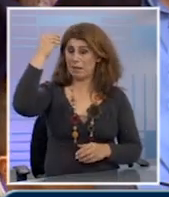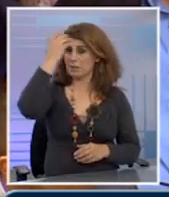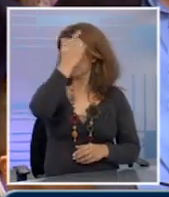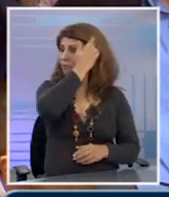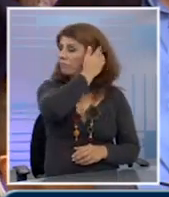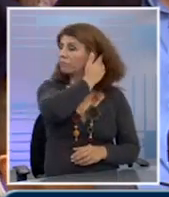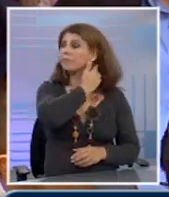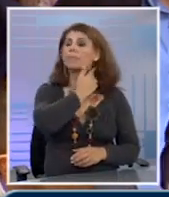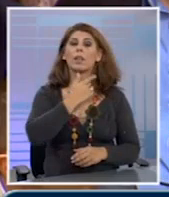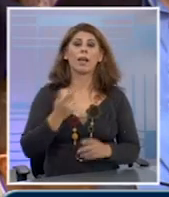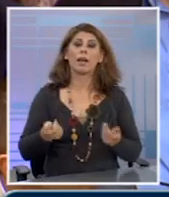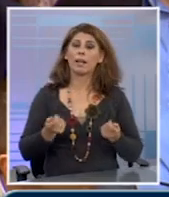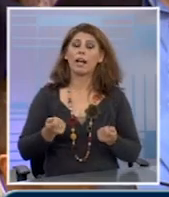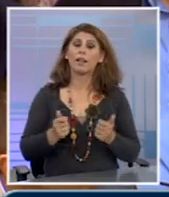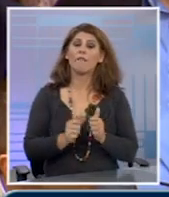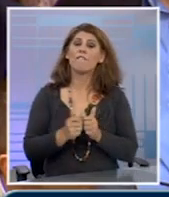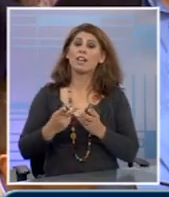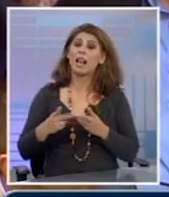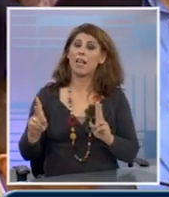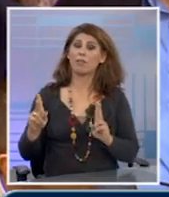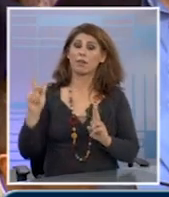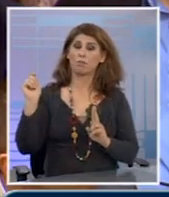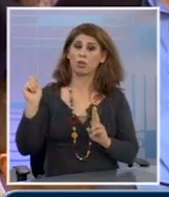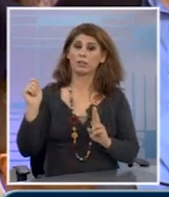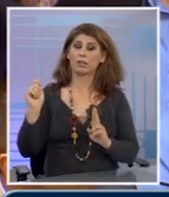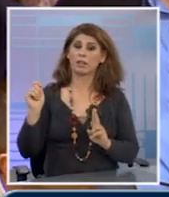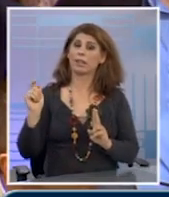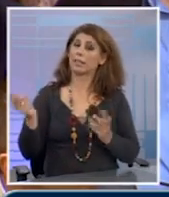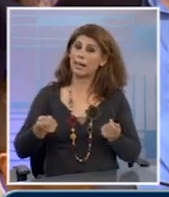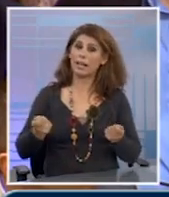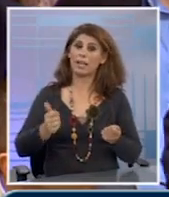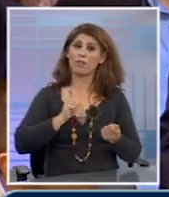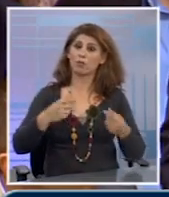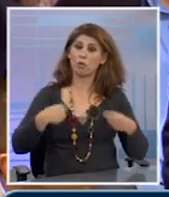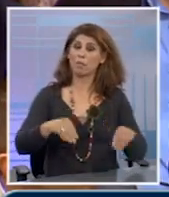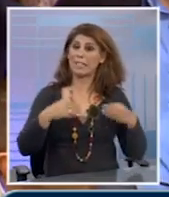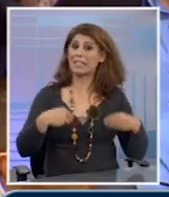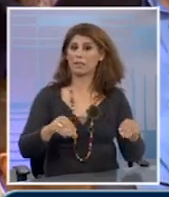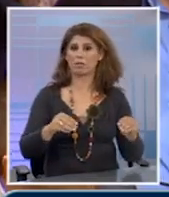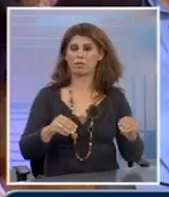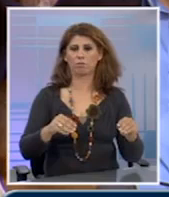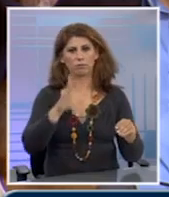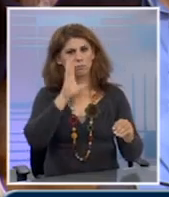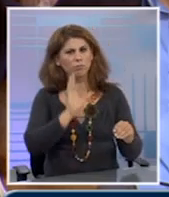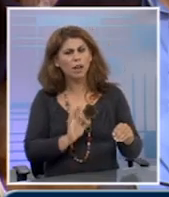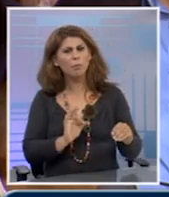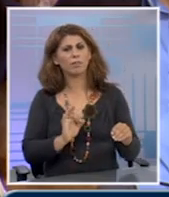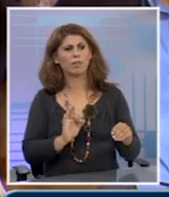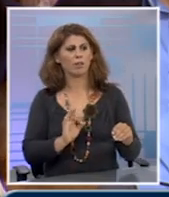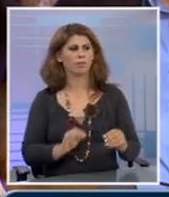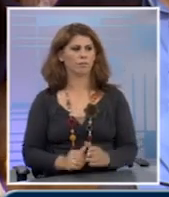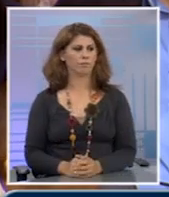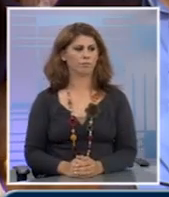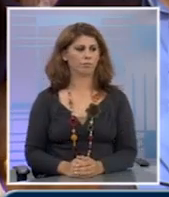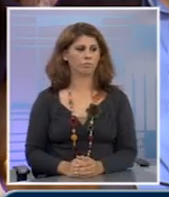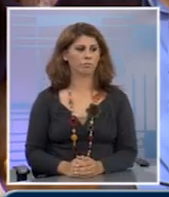κάνει φιλελεύθερη πολιτική και κάνει και ιδιωτικοποιήσεις πραγματικά είναι